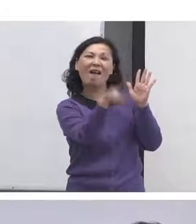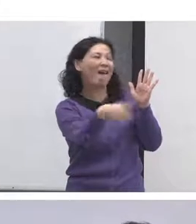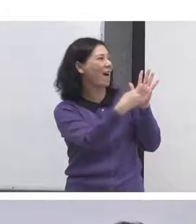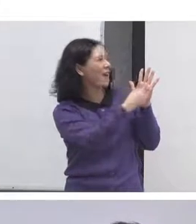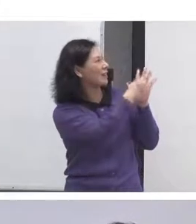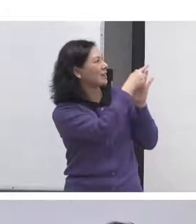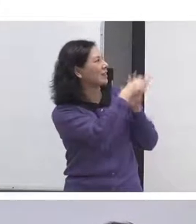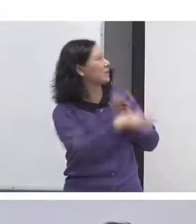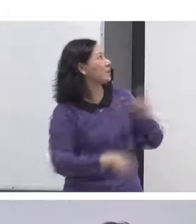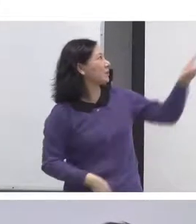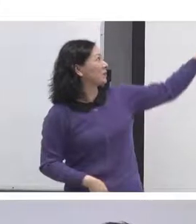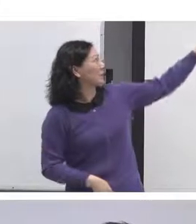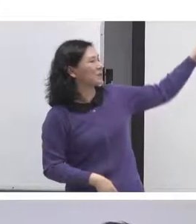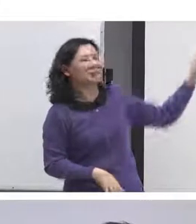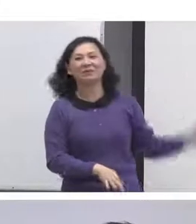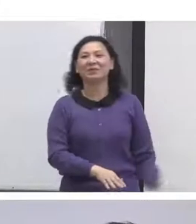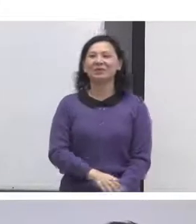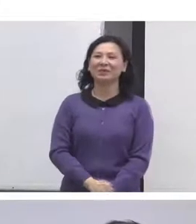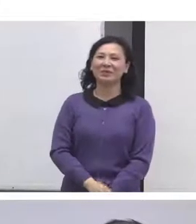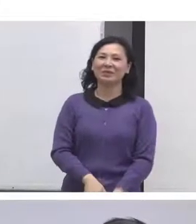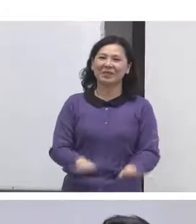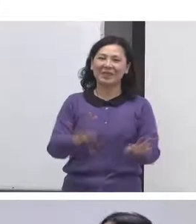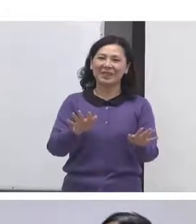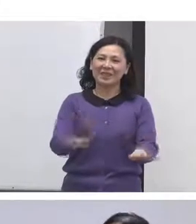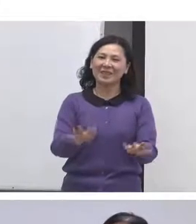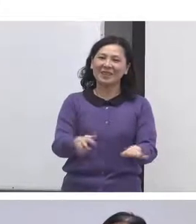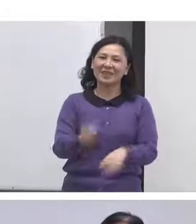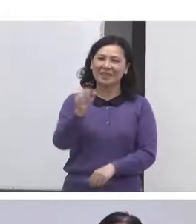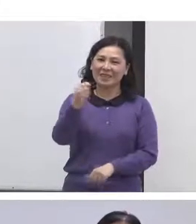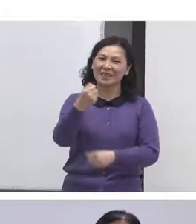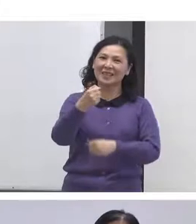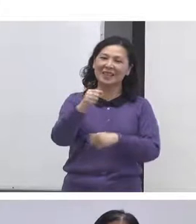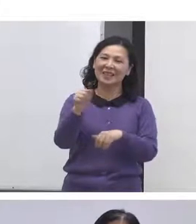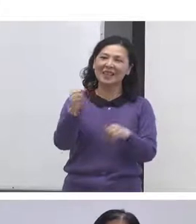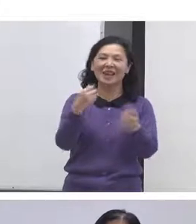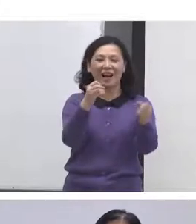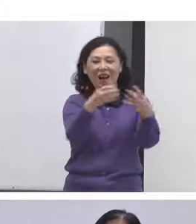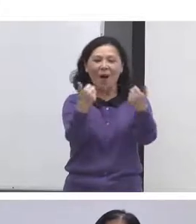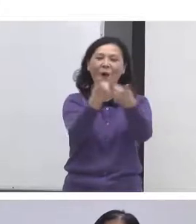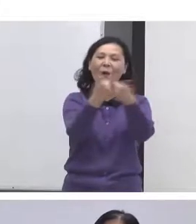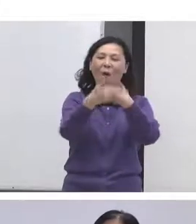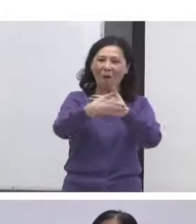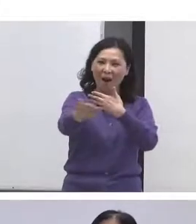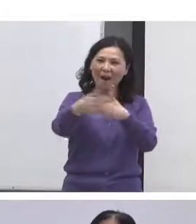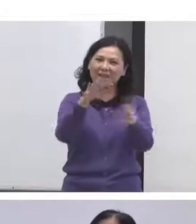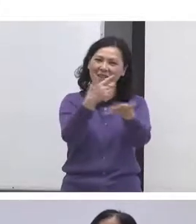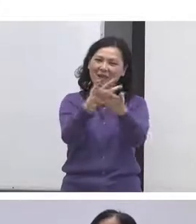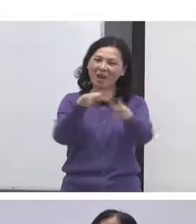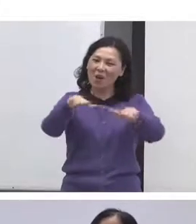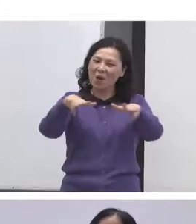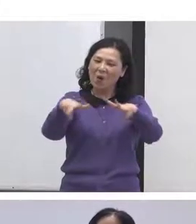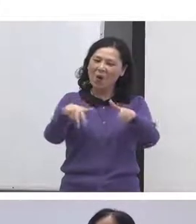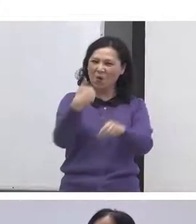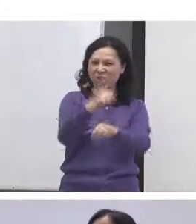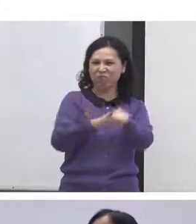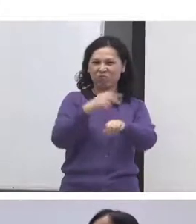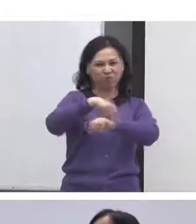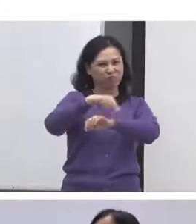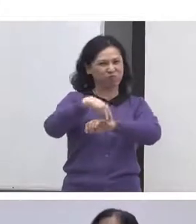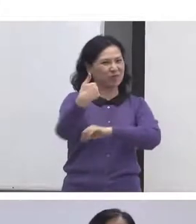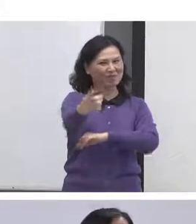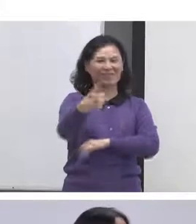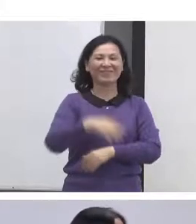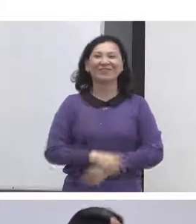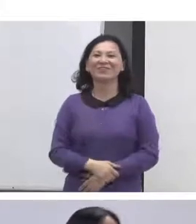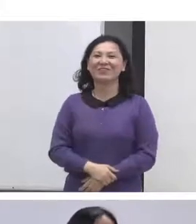我。哦，我一定要讲，这次议程组真的好优哦。整个那个拍手，政府在吗？